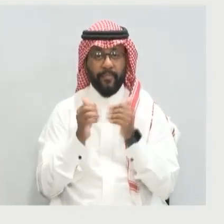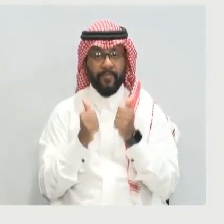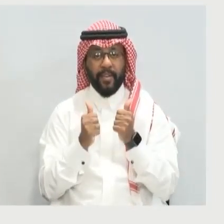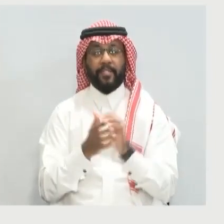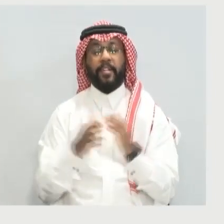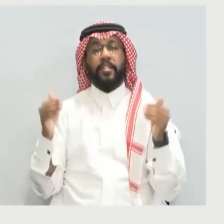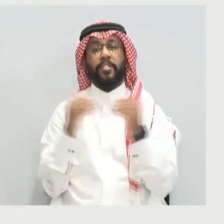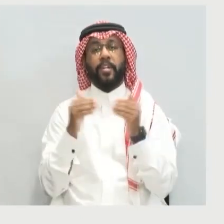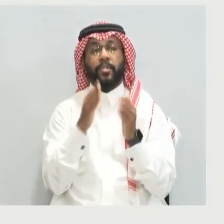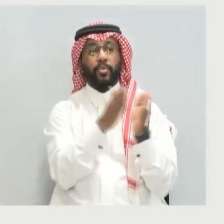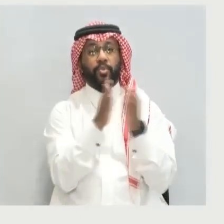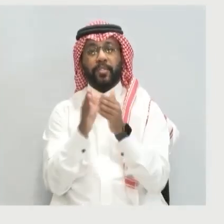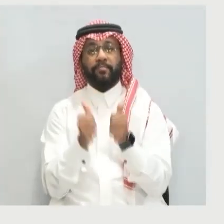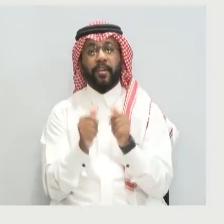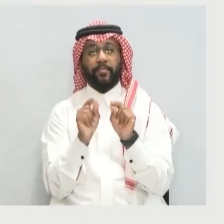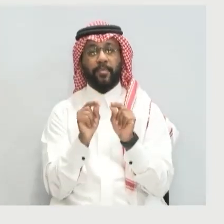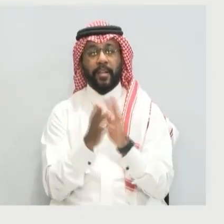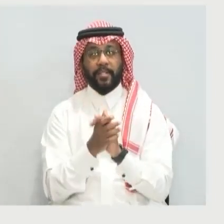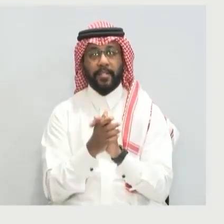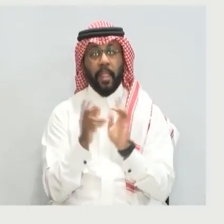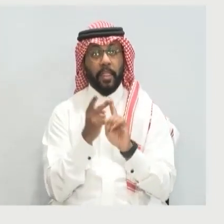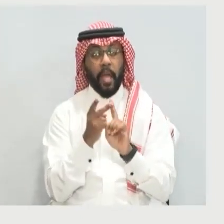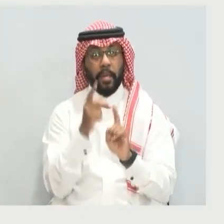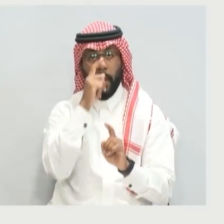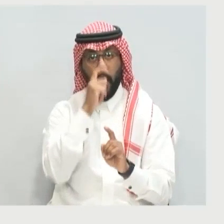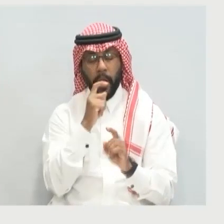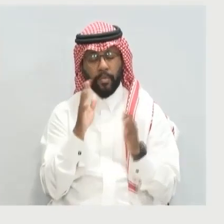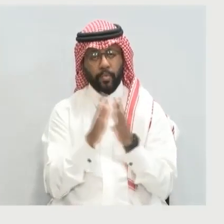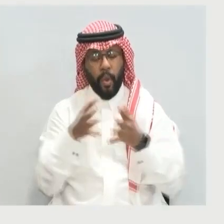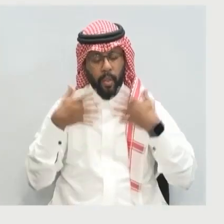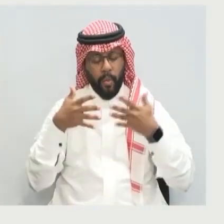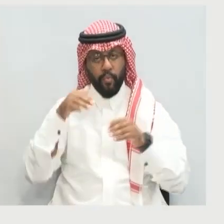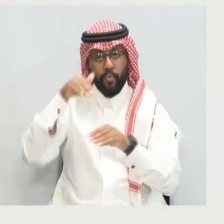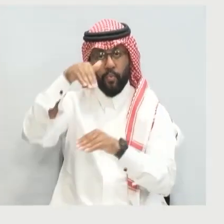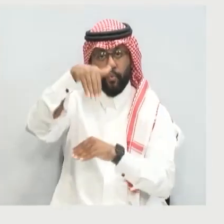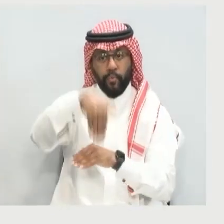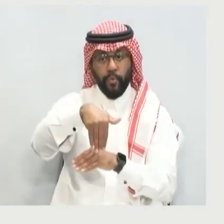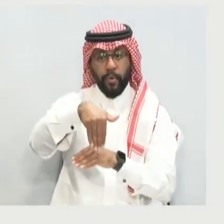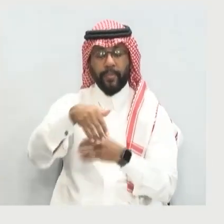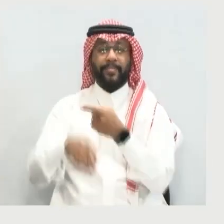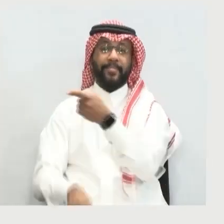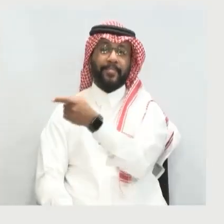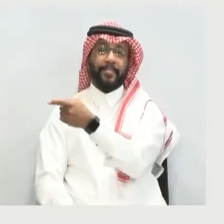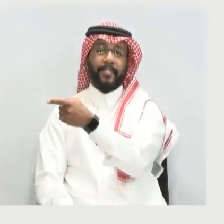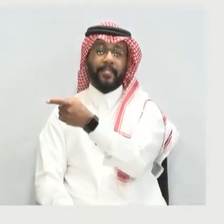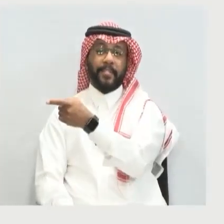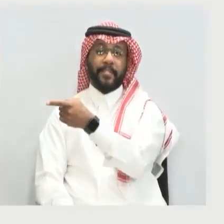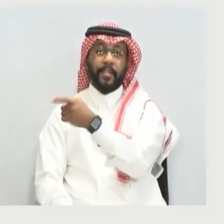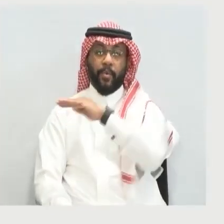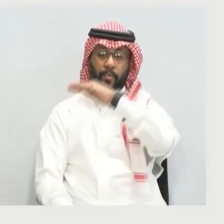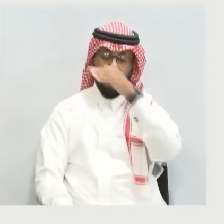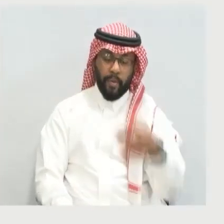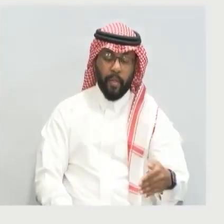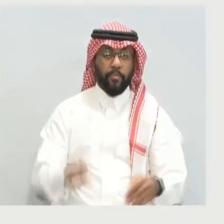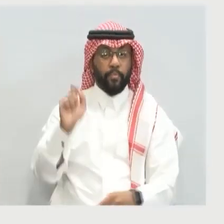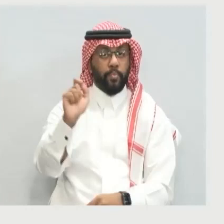الاصطدامات والاتجاه يكون صحيح ايضا سيحتاج طاقه كافيه لحدوث التفاعل هنا الطاقه منخفضه اذا سيكون